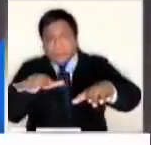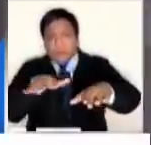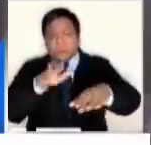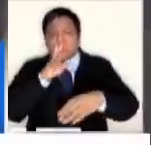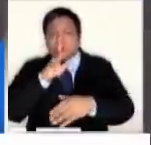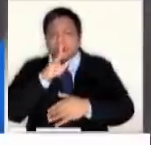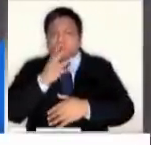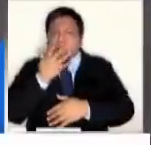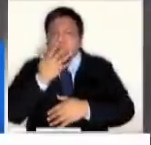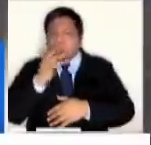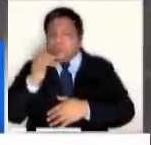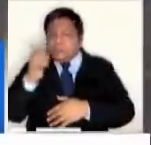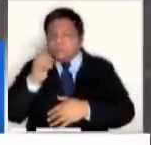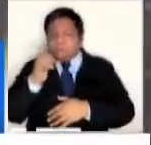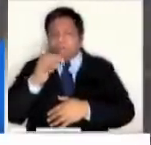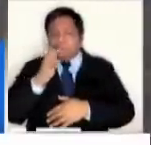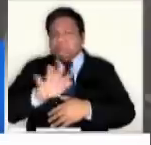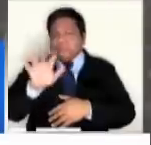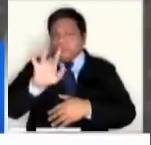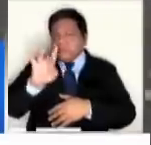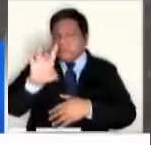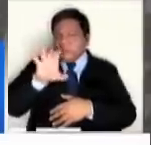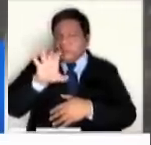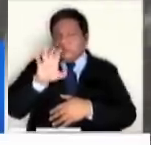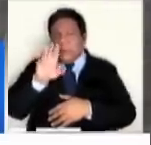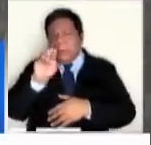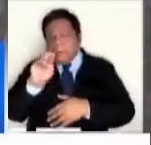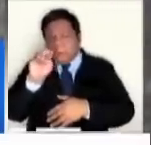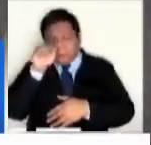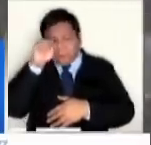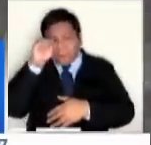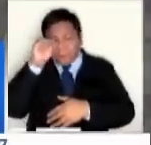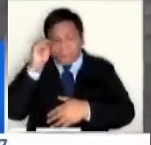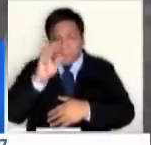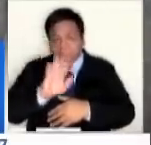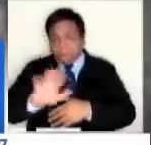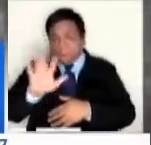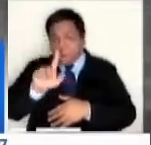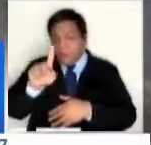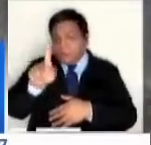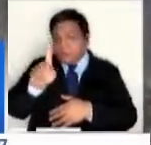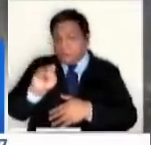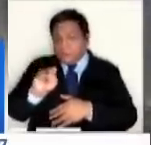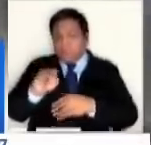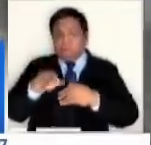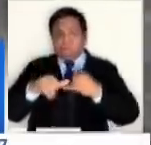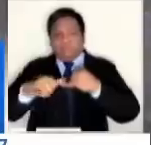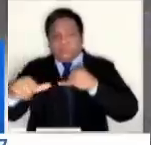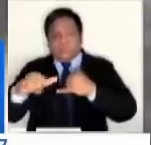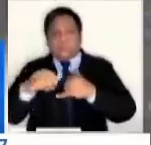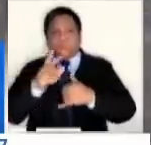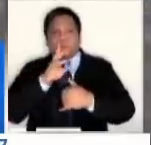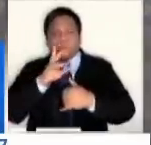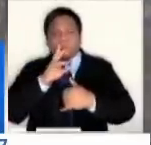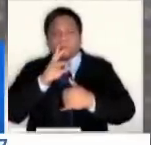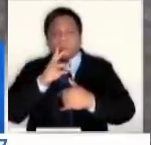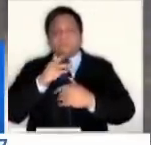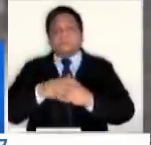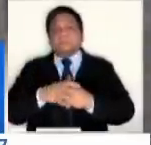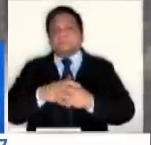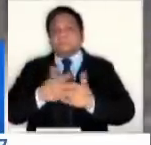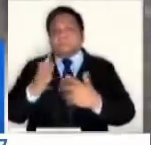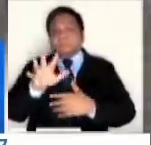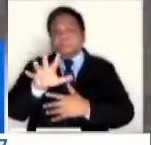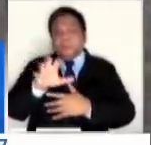800 kilometers o 800 meters hanggang 1 kilometrong lawak ng tubig ng Manila Bay at 500 metro ng seawall.